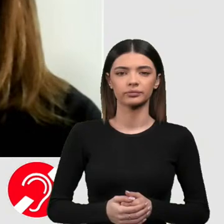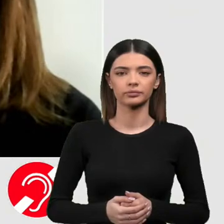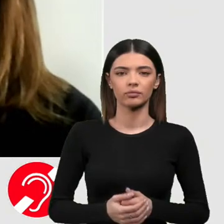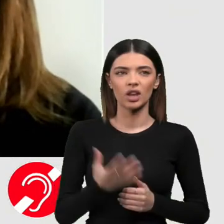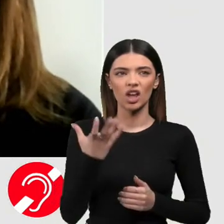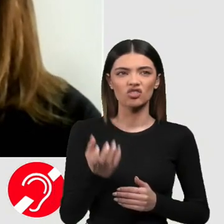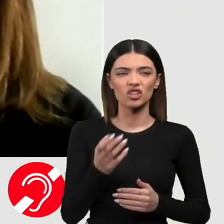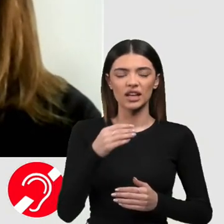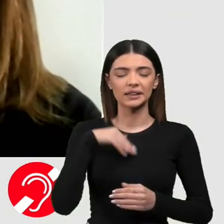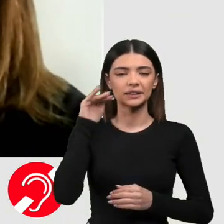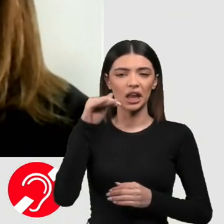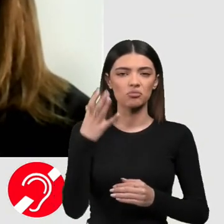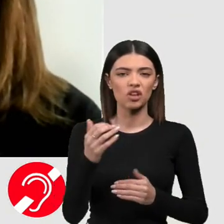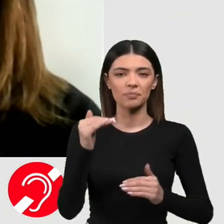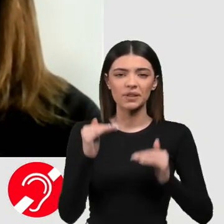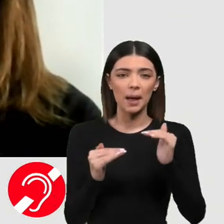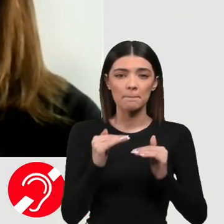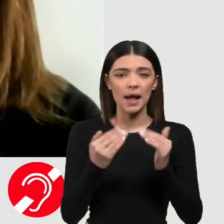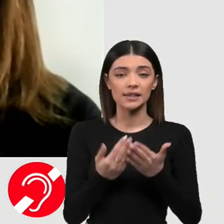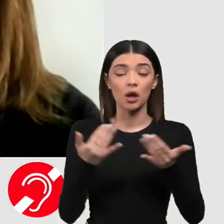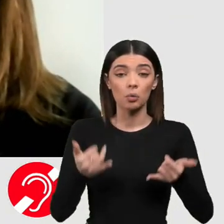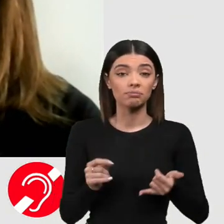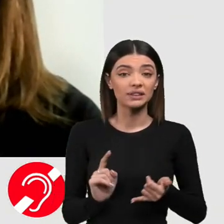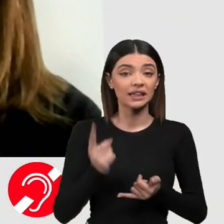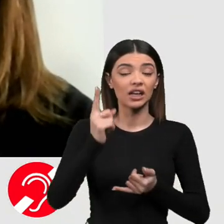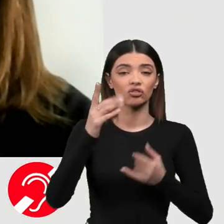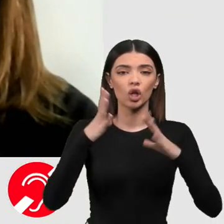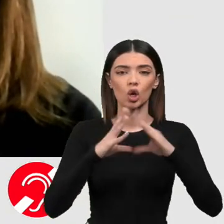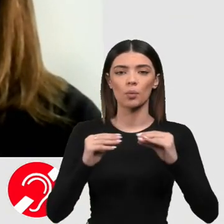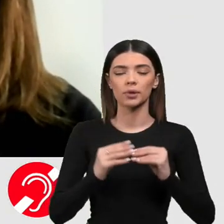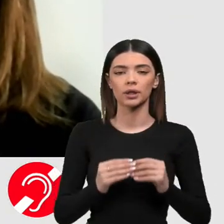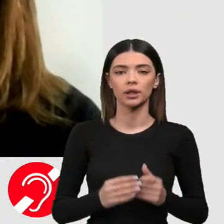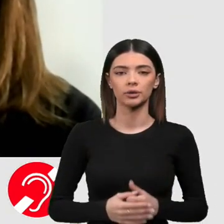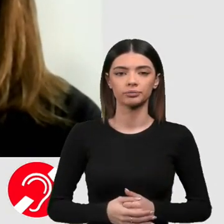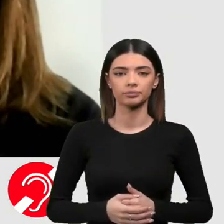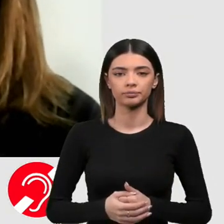Maria! Ce a stat la baza acestei clasări a României?